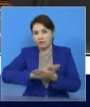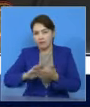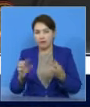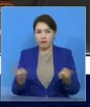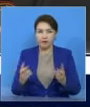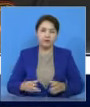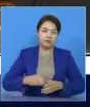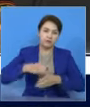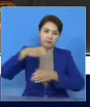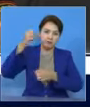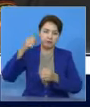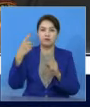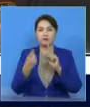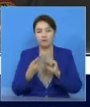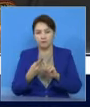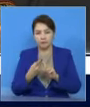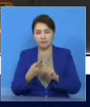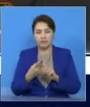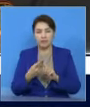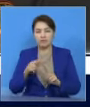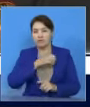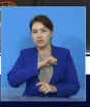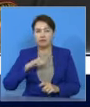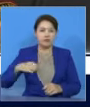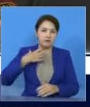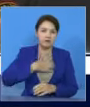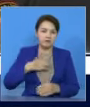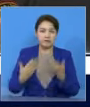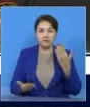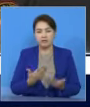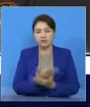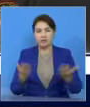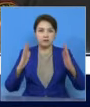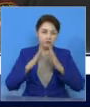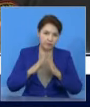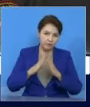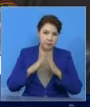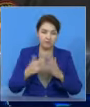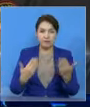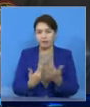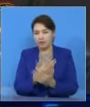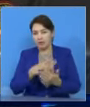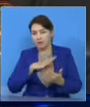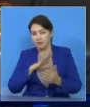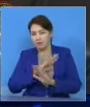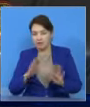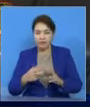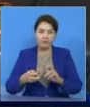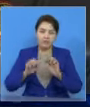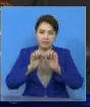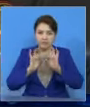қажет. Ол бірінші, ең маңыздысы. Егер сіздің үйінде жана болмаса, онда